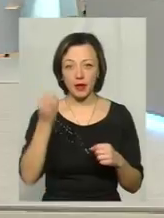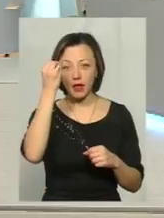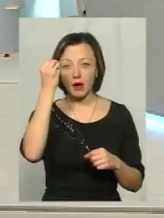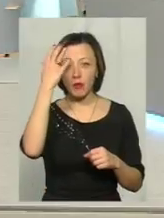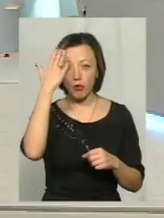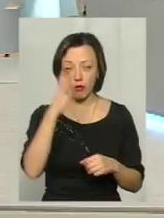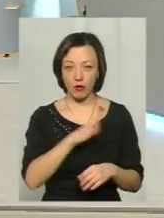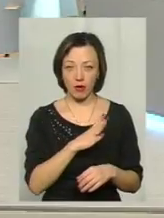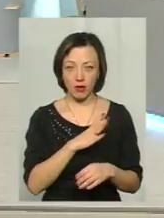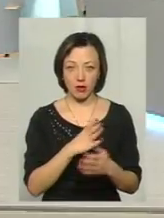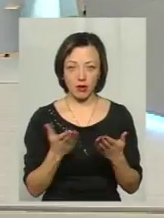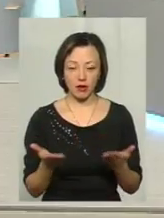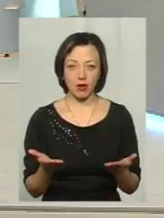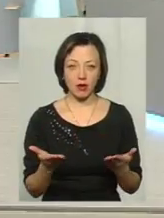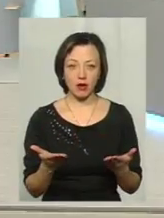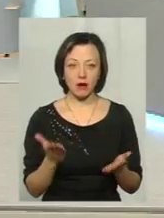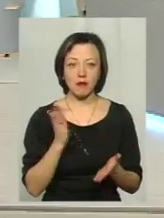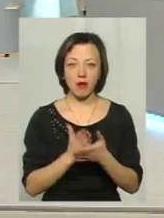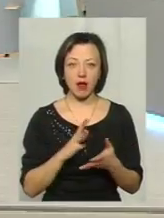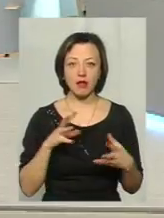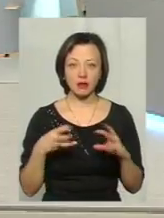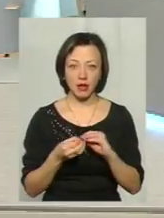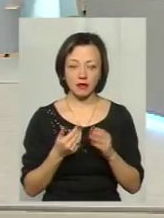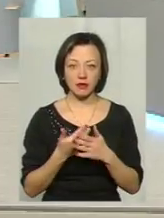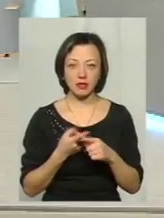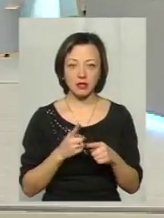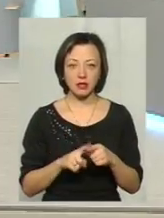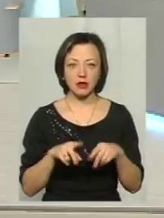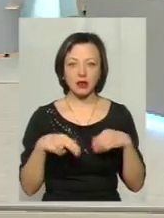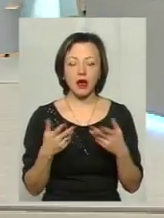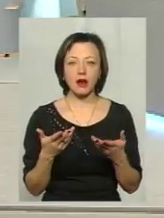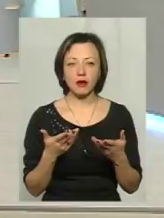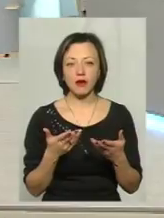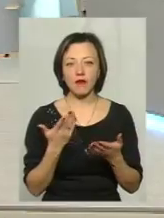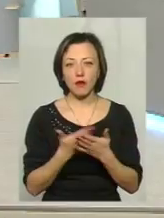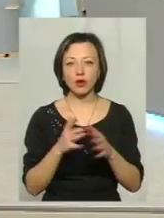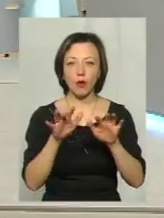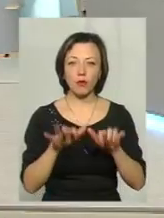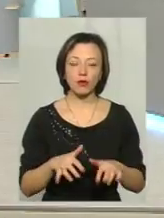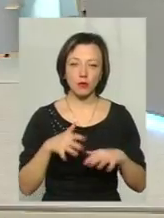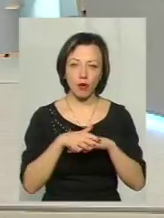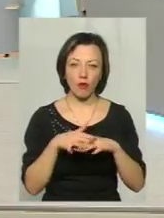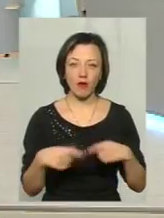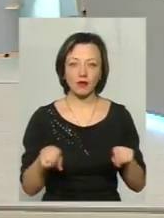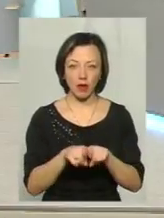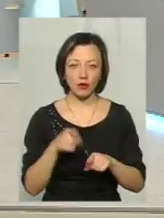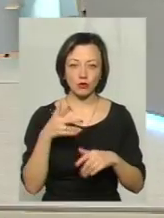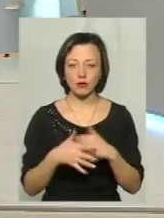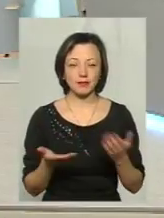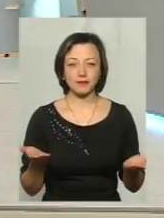Японія мала наслідки від тих. Як ви даєте? Ну от комп'ютер прорахував так. Ви